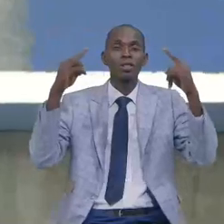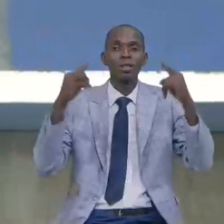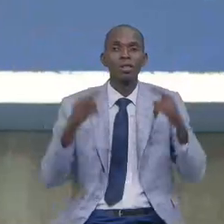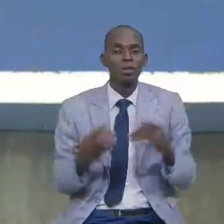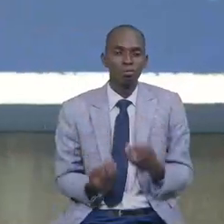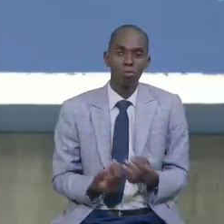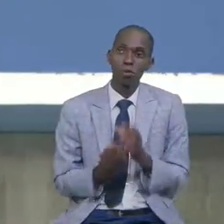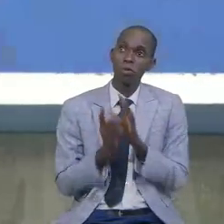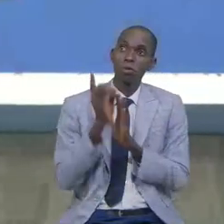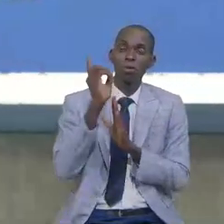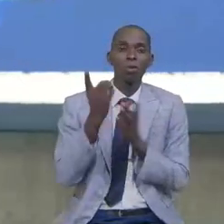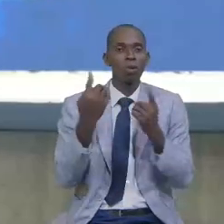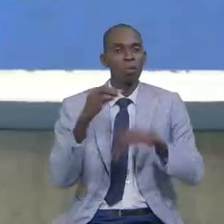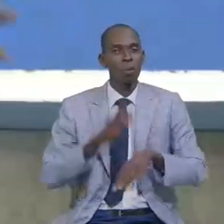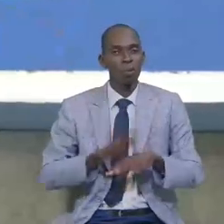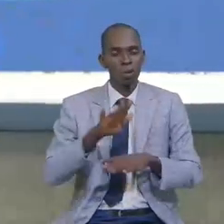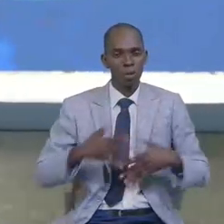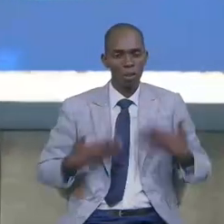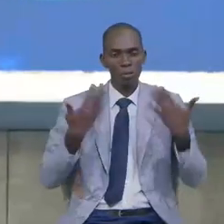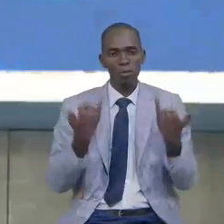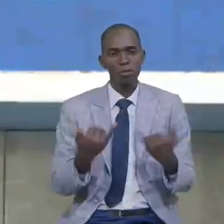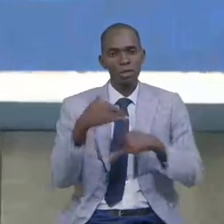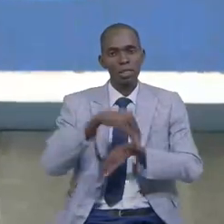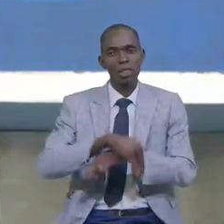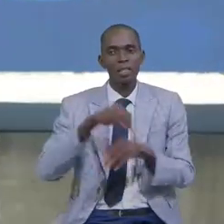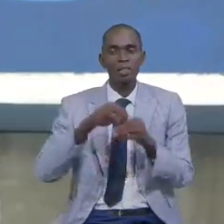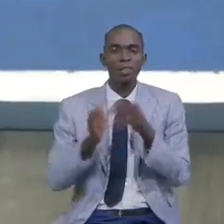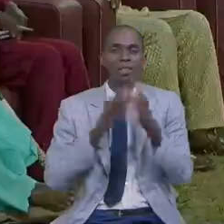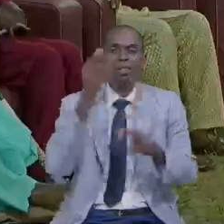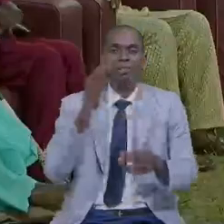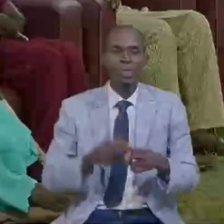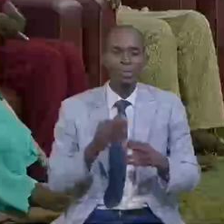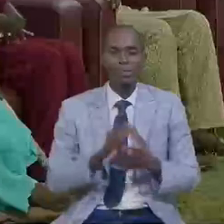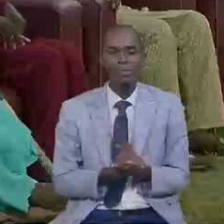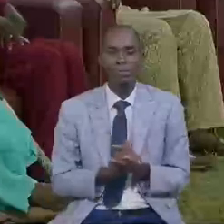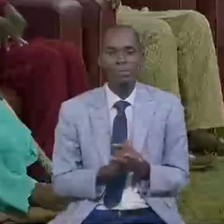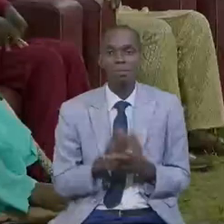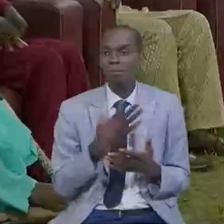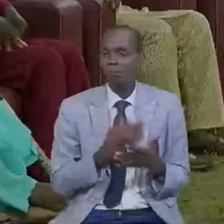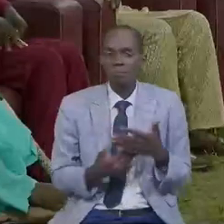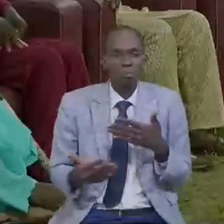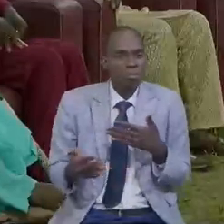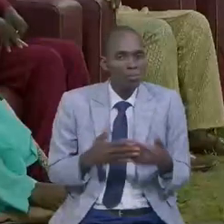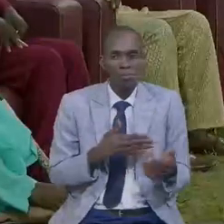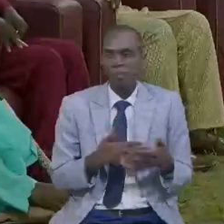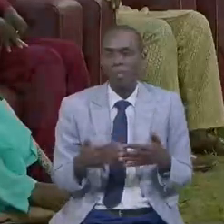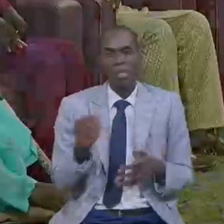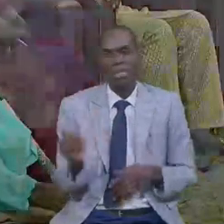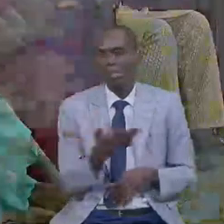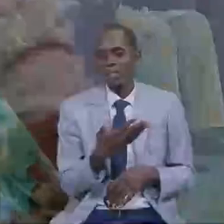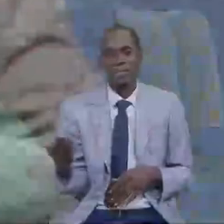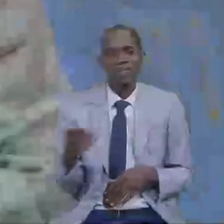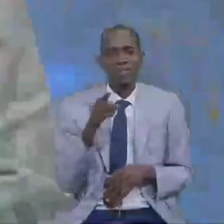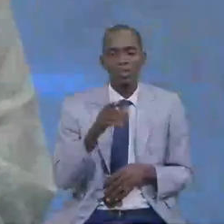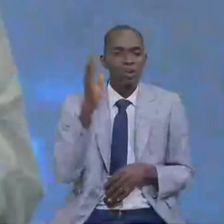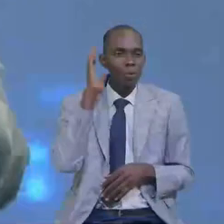l'élévation venant pour vous ce soir au nom de Jésus. Et tout ce que vous demanderez